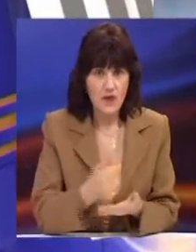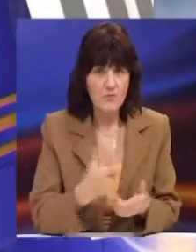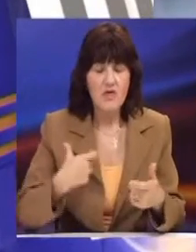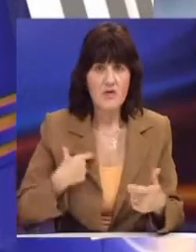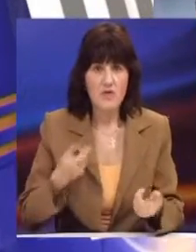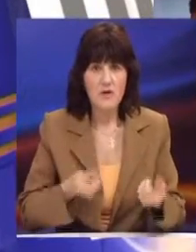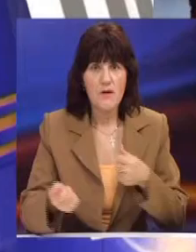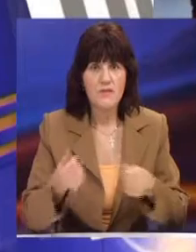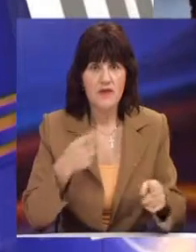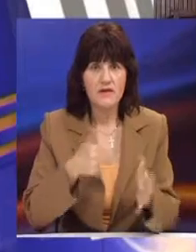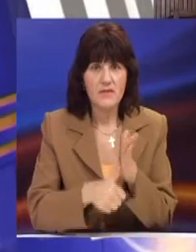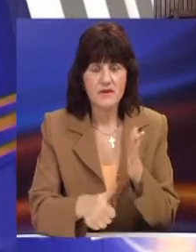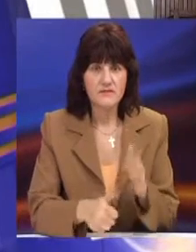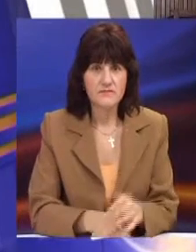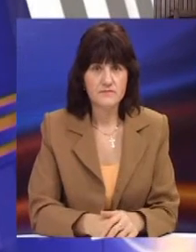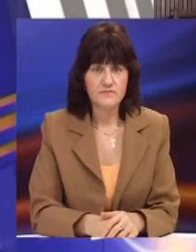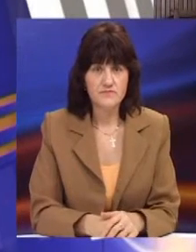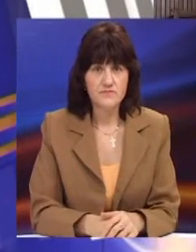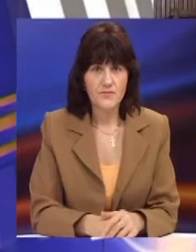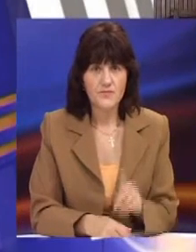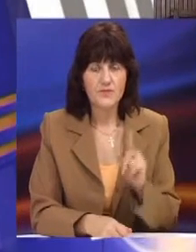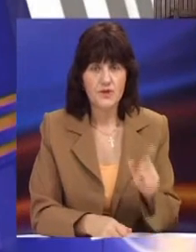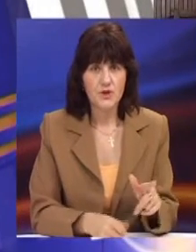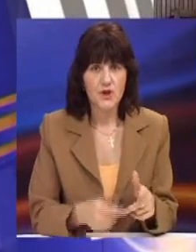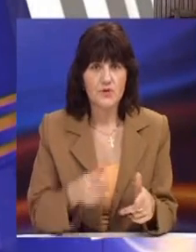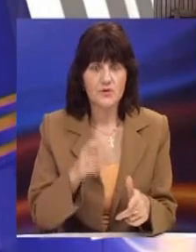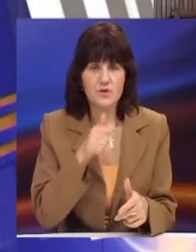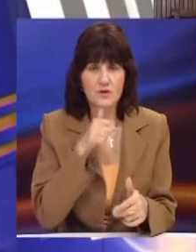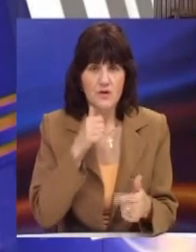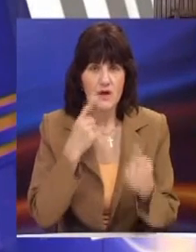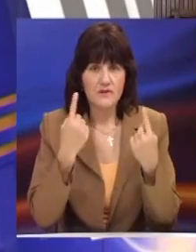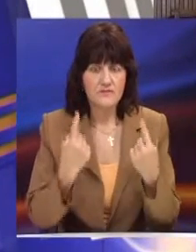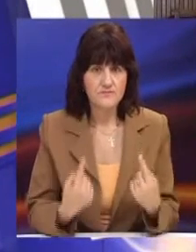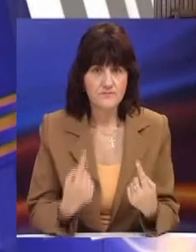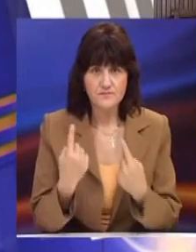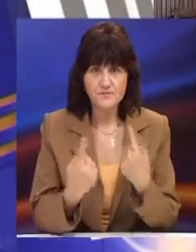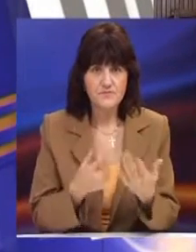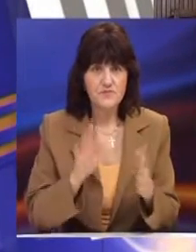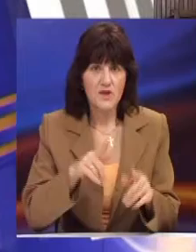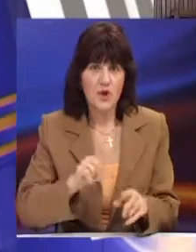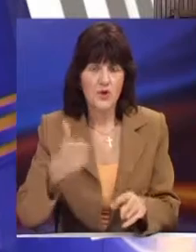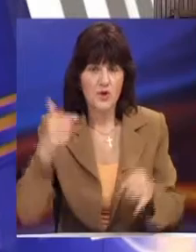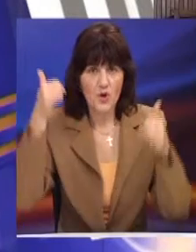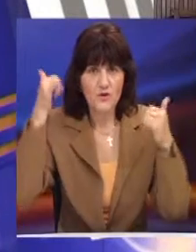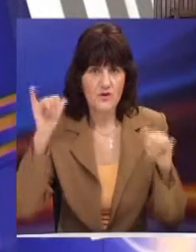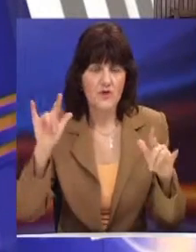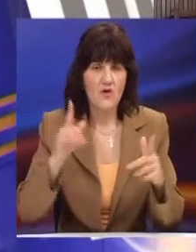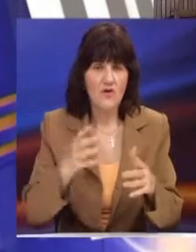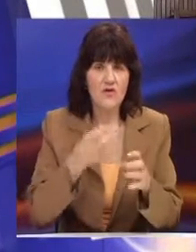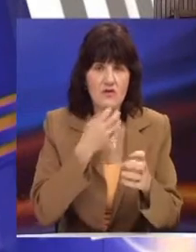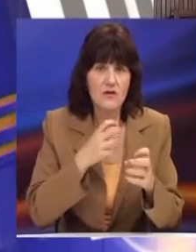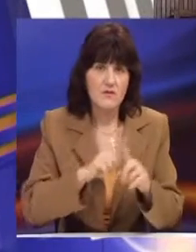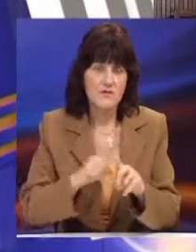da će otplatiti te kredite. Taj položaj u koji su dovedeni ratari u odnosu na stočare, voćare, povrtare,